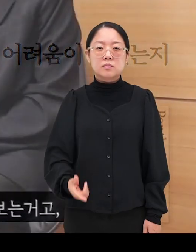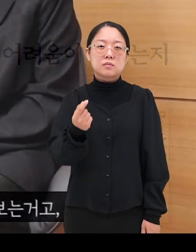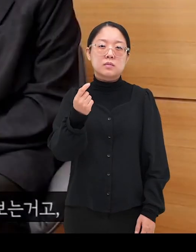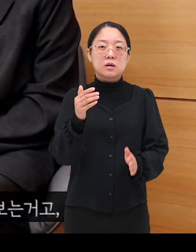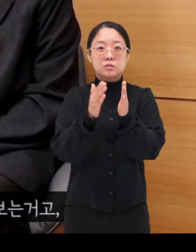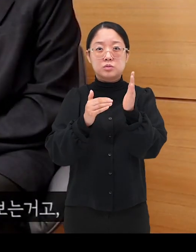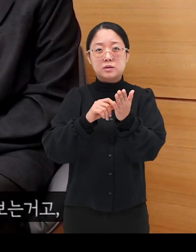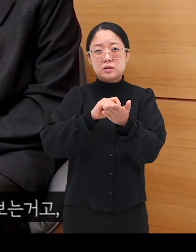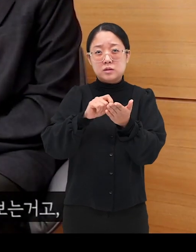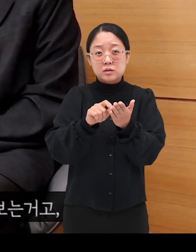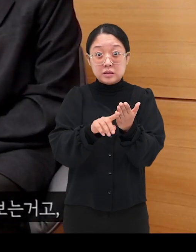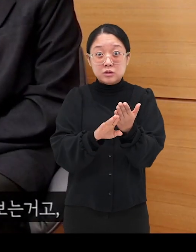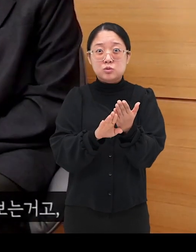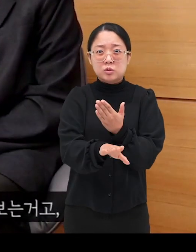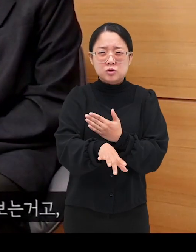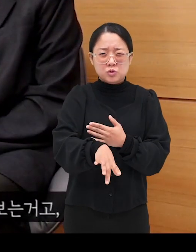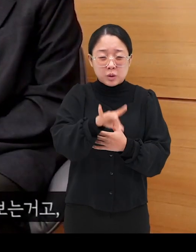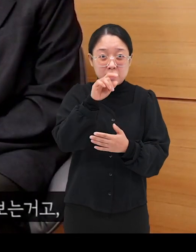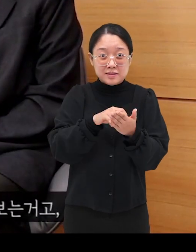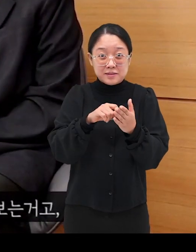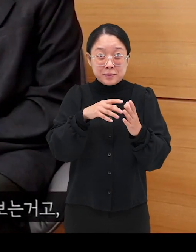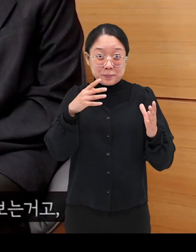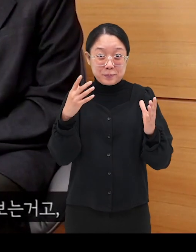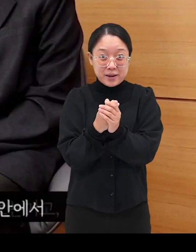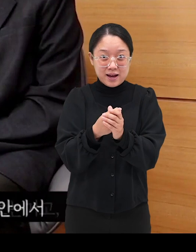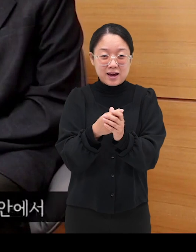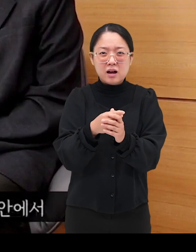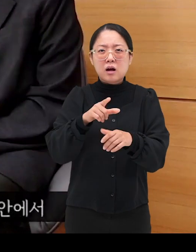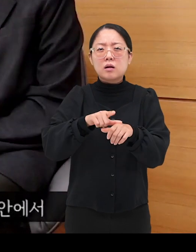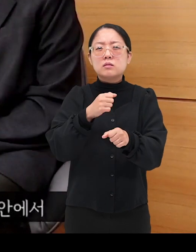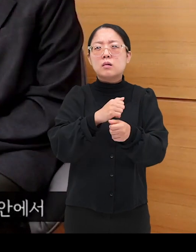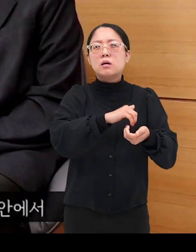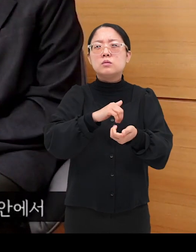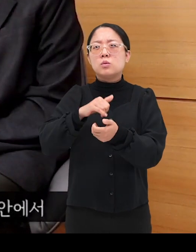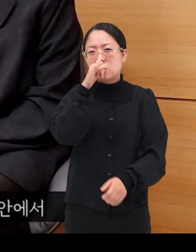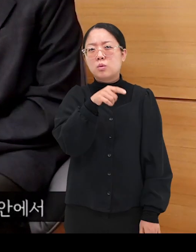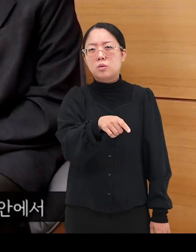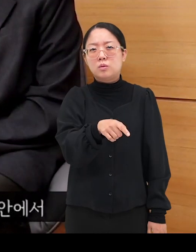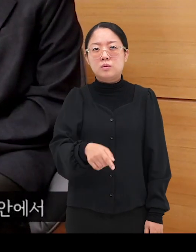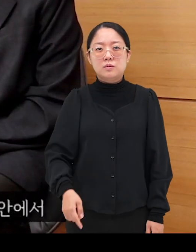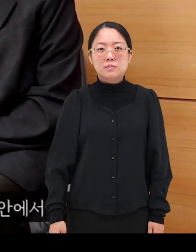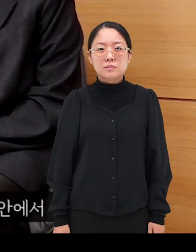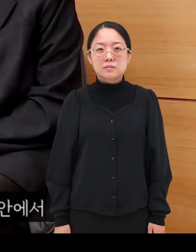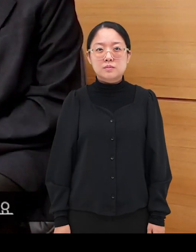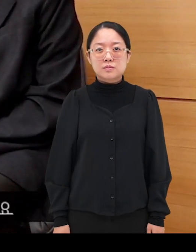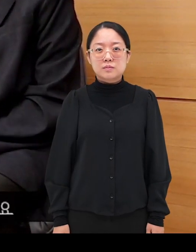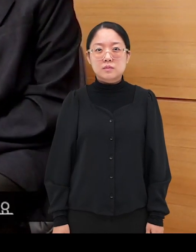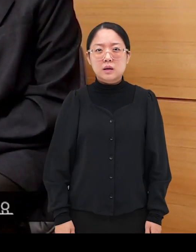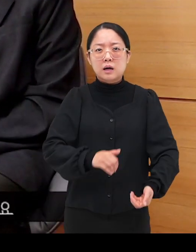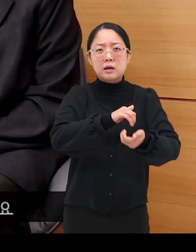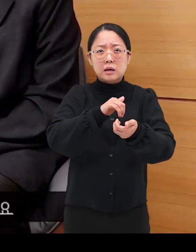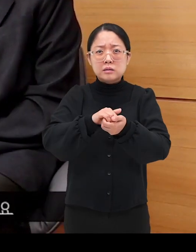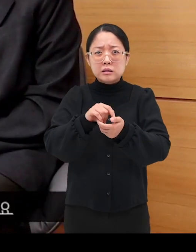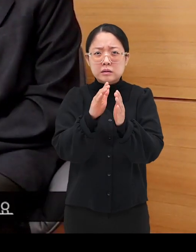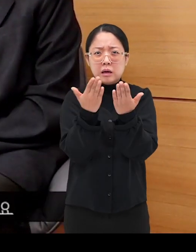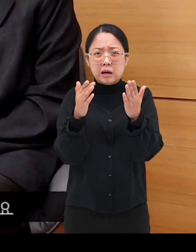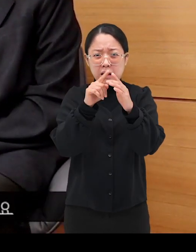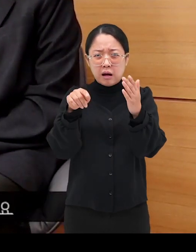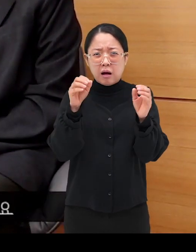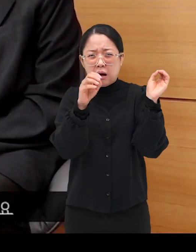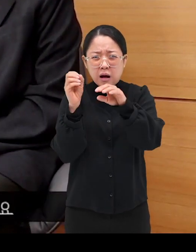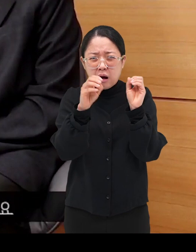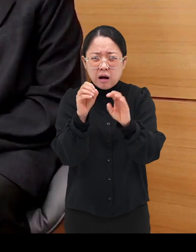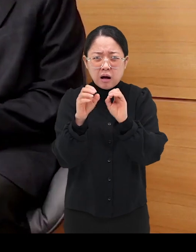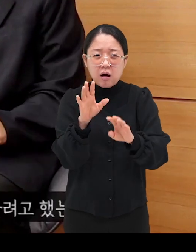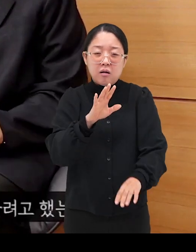레포트 쓰기 이후로 처음으로 완결된 글을 써보는 거고 데드라인이 정해져 있고 한정된 지면 안에서 많은 걸 표현해야 돼서 어려움이